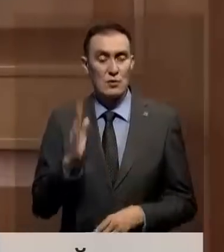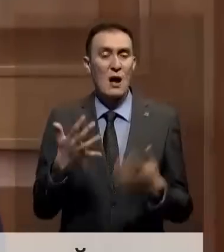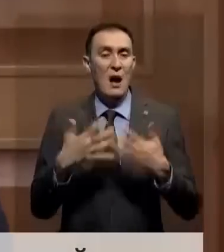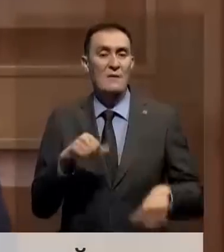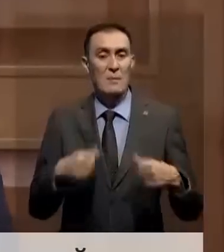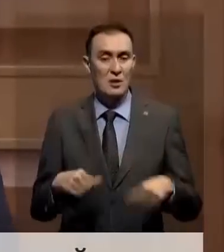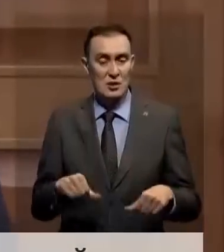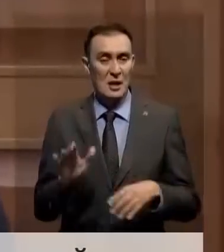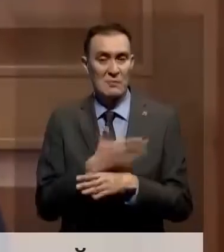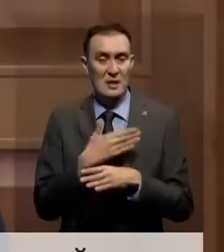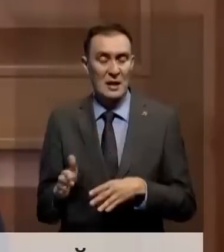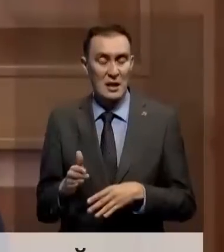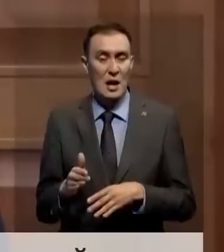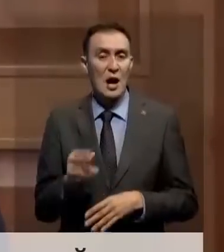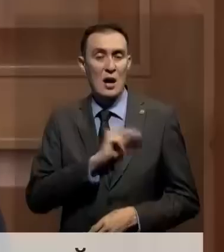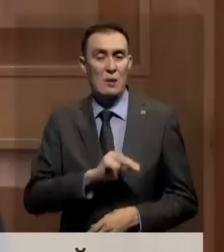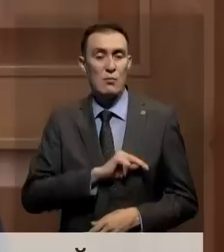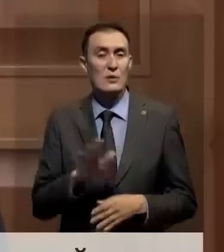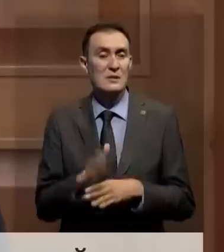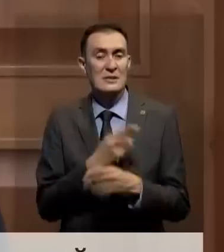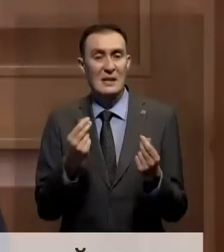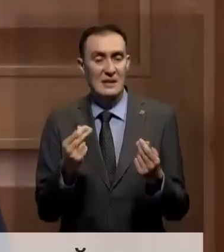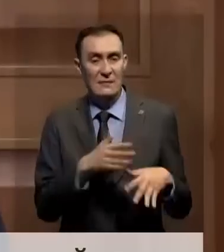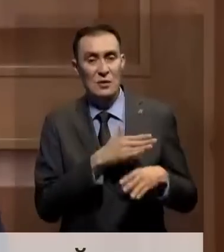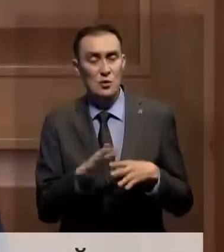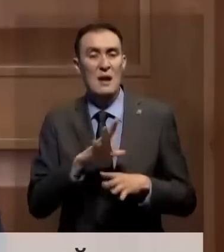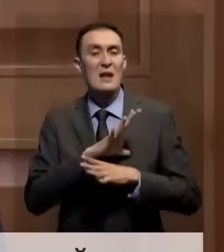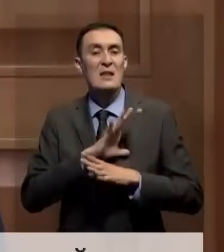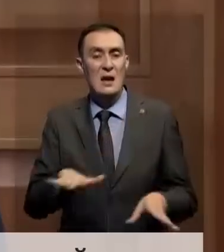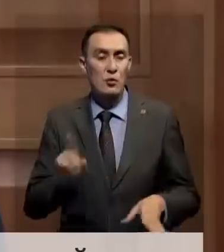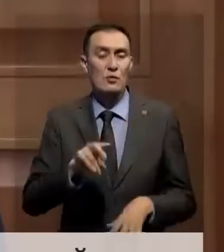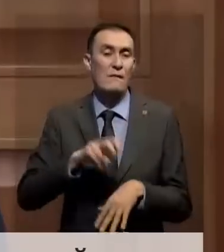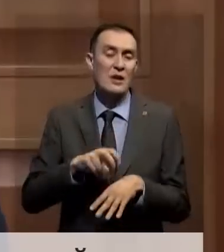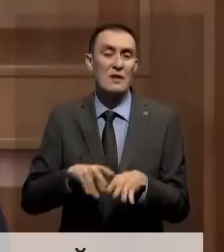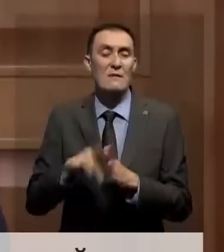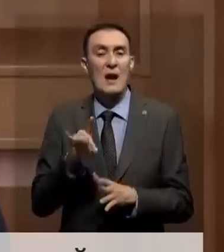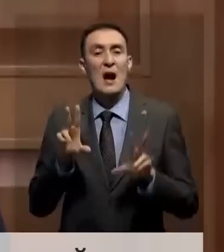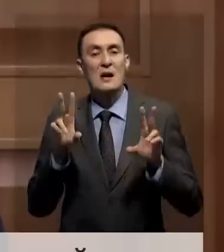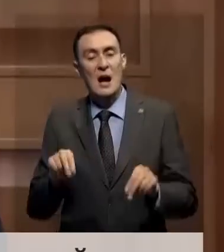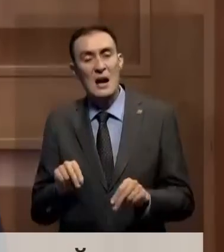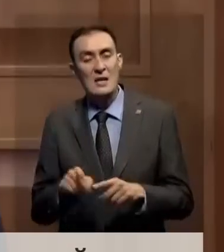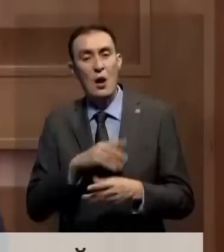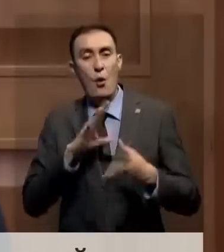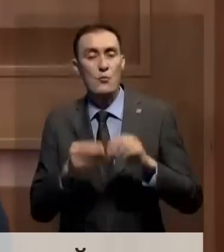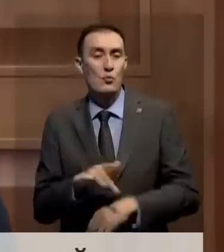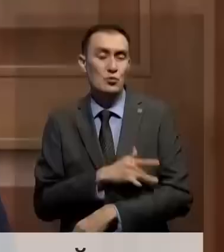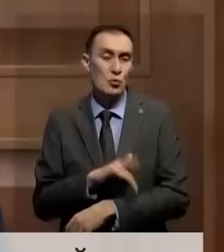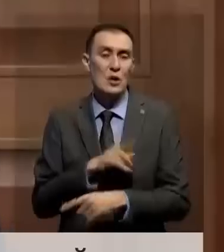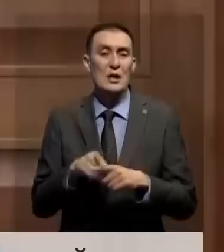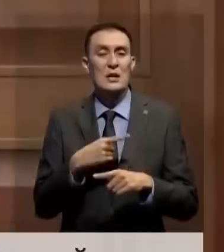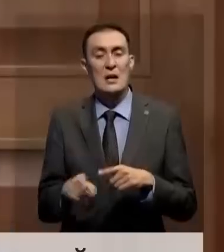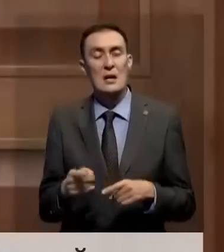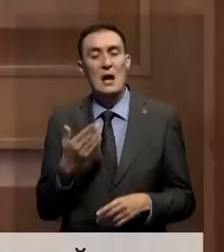автоматическое распределение всего объема средств, чтобы врач не выбирал гарантированный объем медицинских услуг или